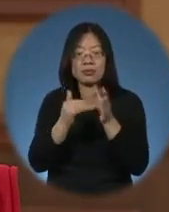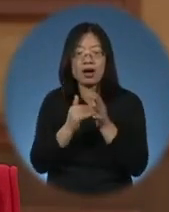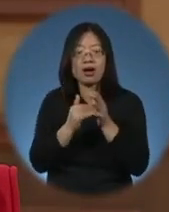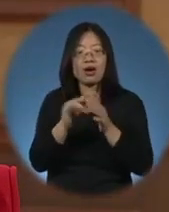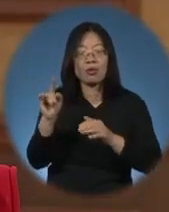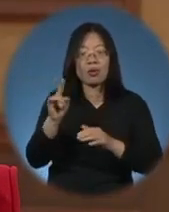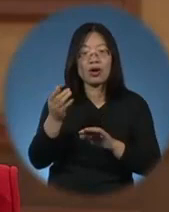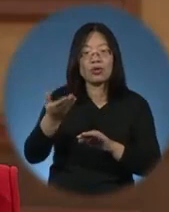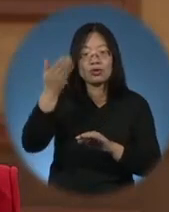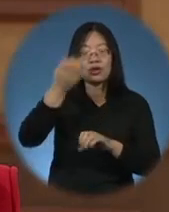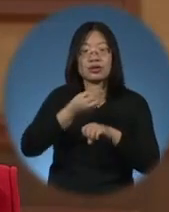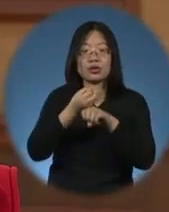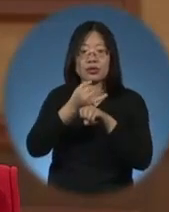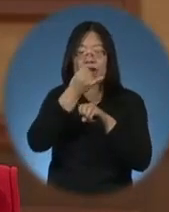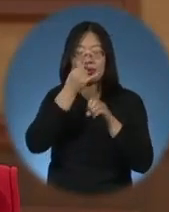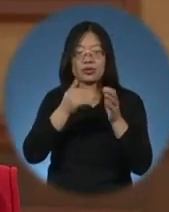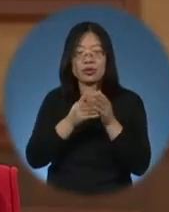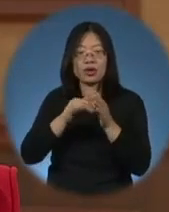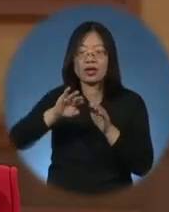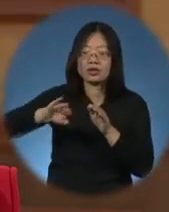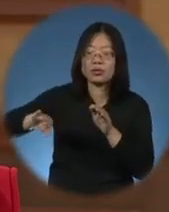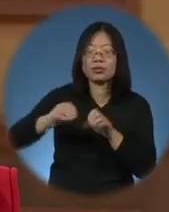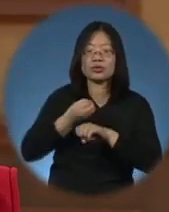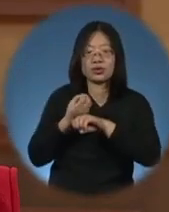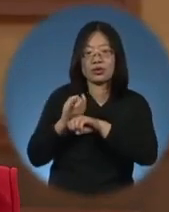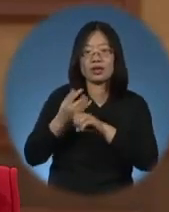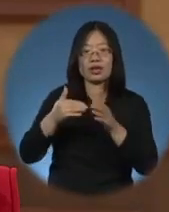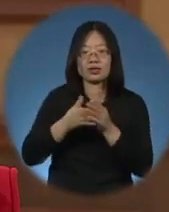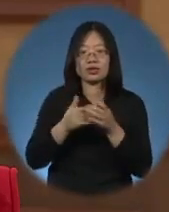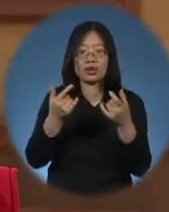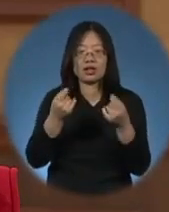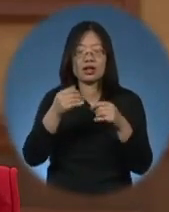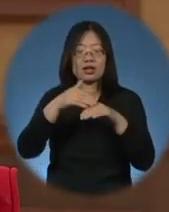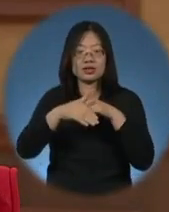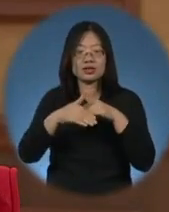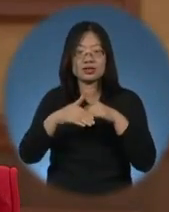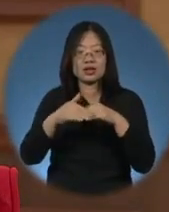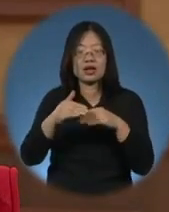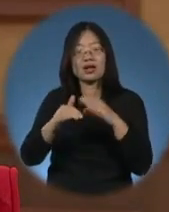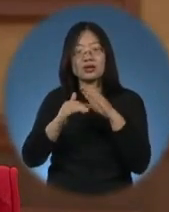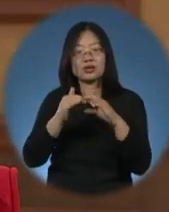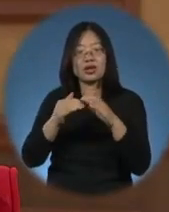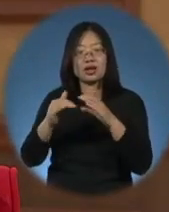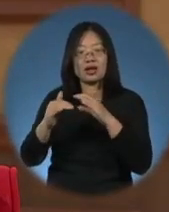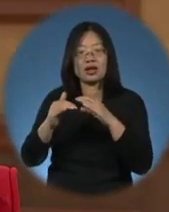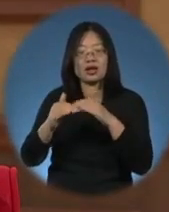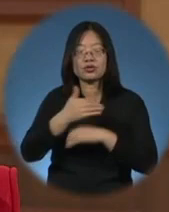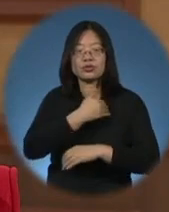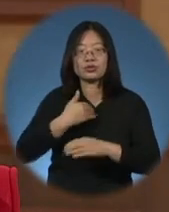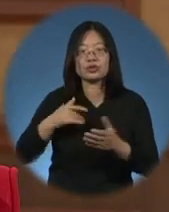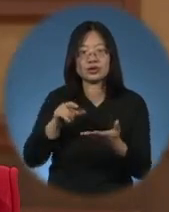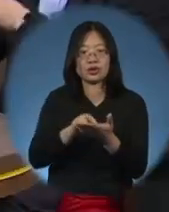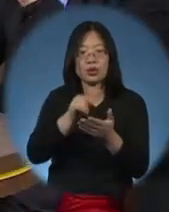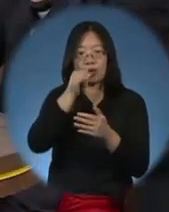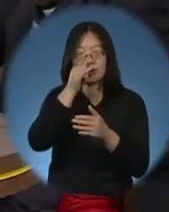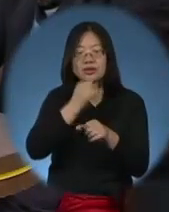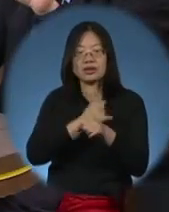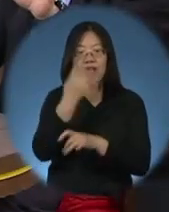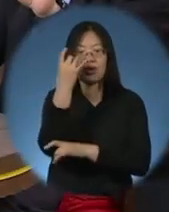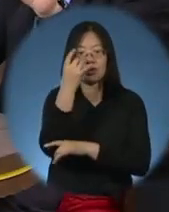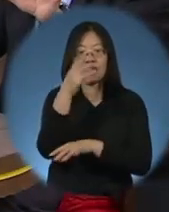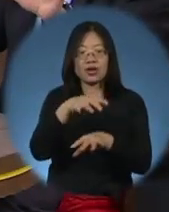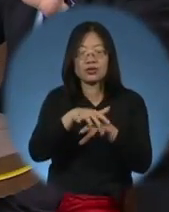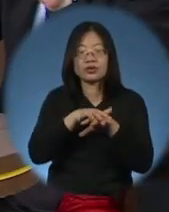네. 뭐 위로도 전달할 수 있고 옆으로도 전달할 수 있고 그런 식으로 의사소통의 채널을 충분히 넣은 구조. 그 구조와